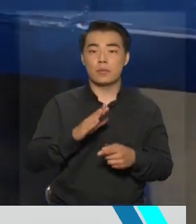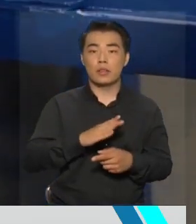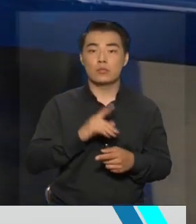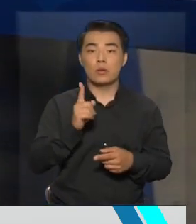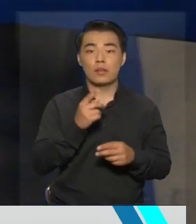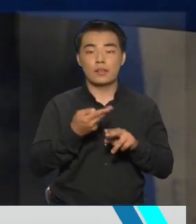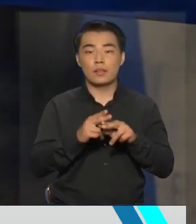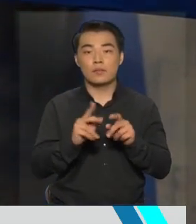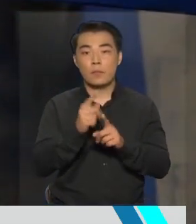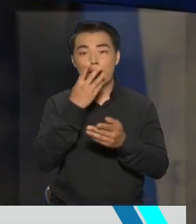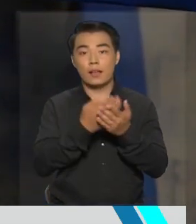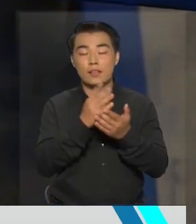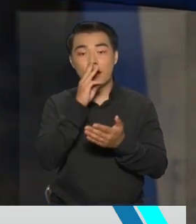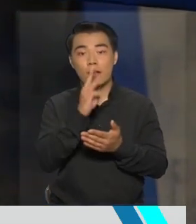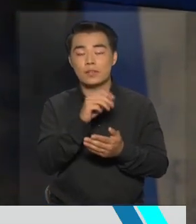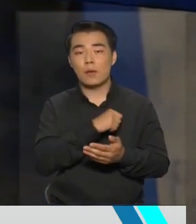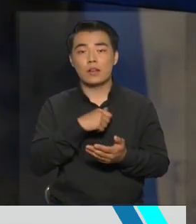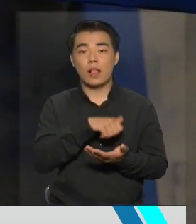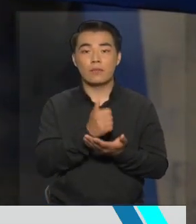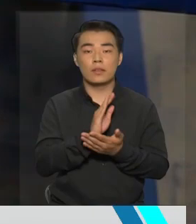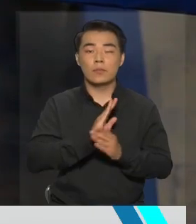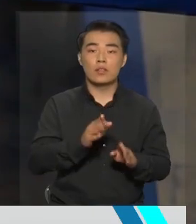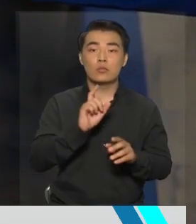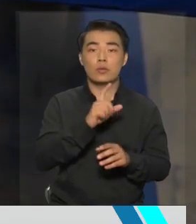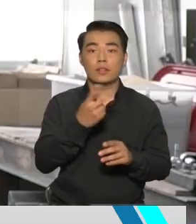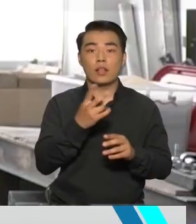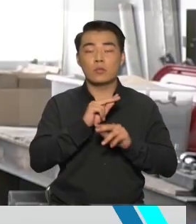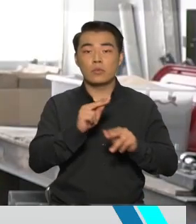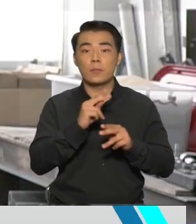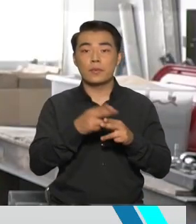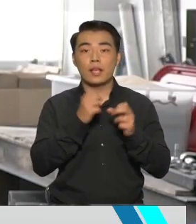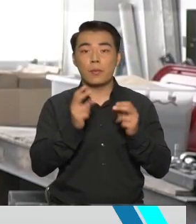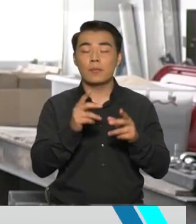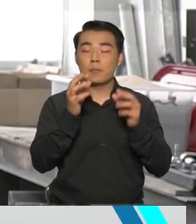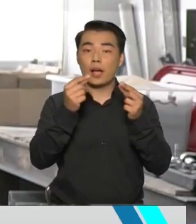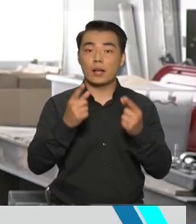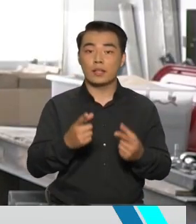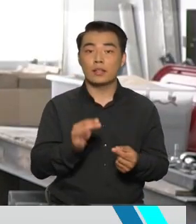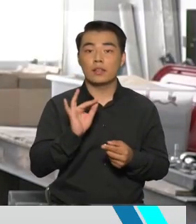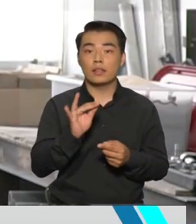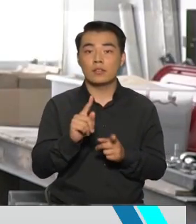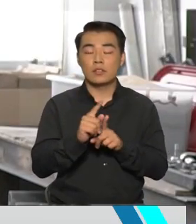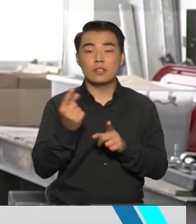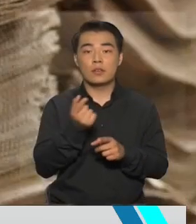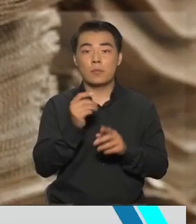заработать – это пока не главная цель. Важно приучить людей использовать безопасные упаковки и таким образом хоть